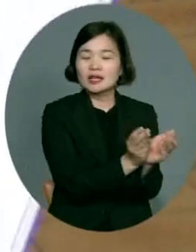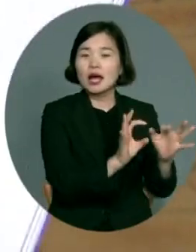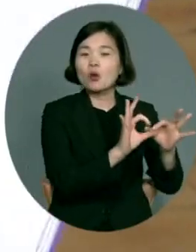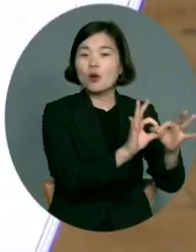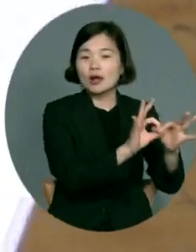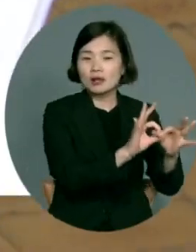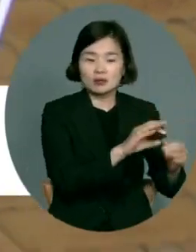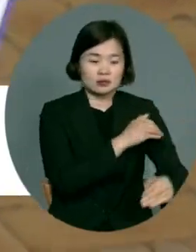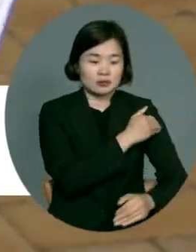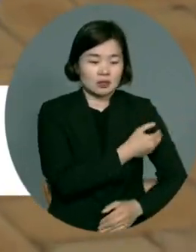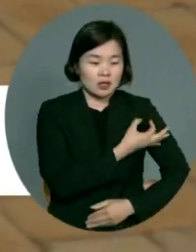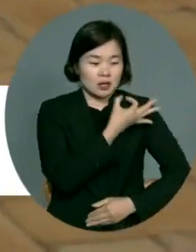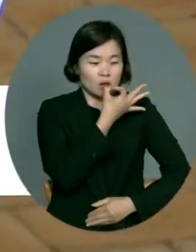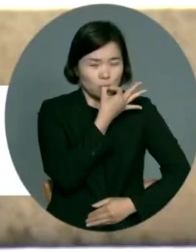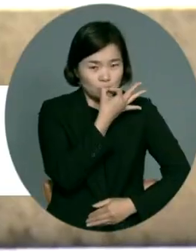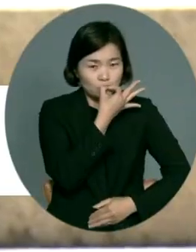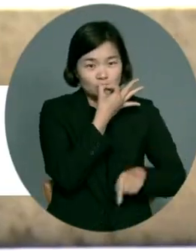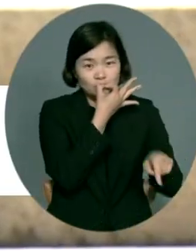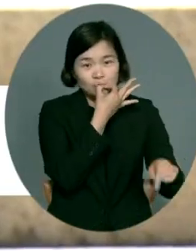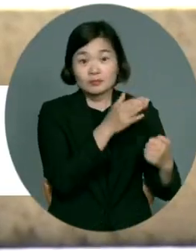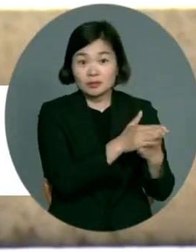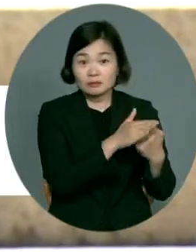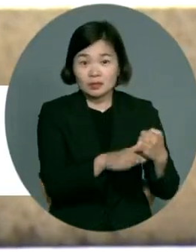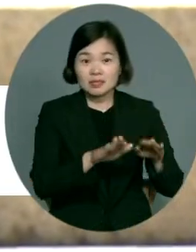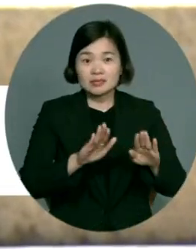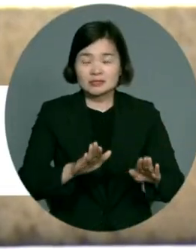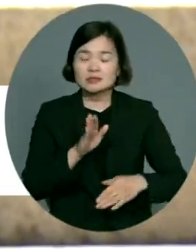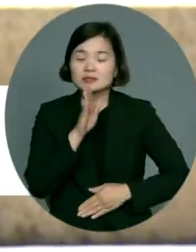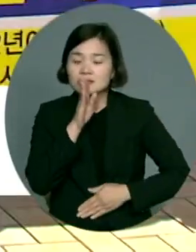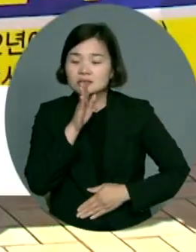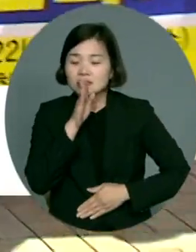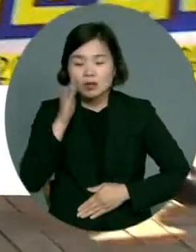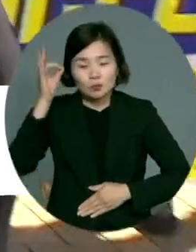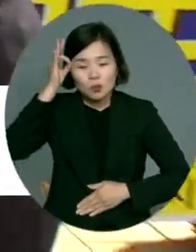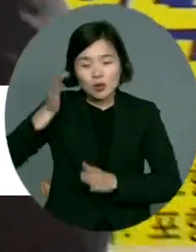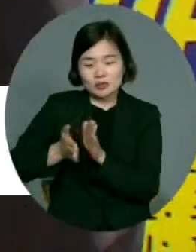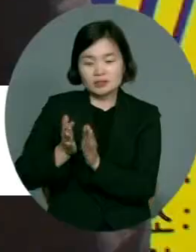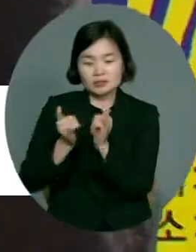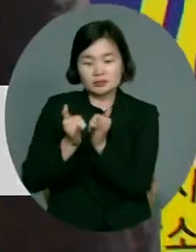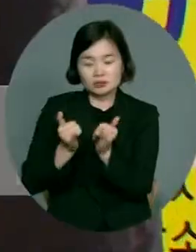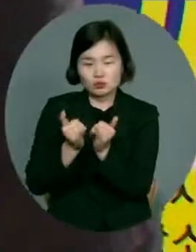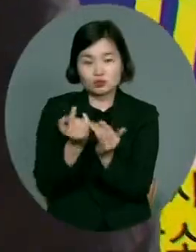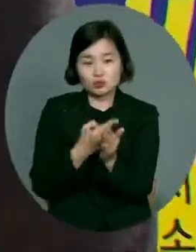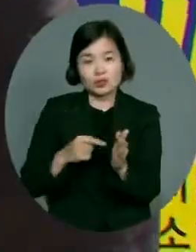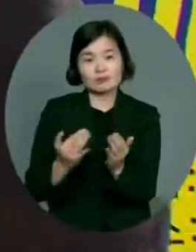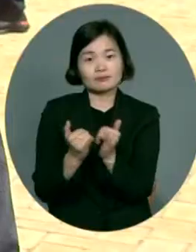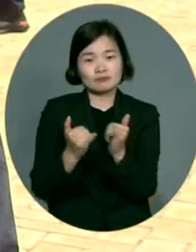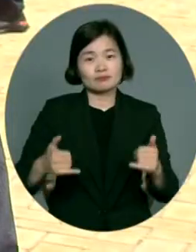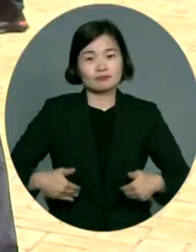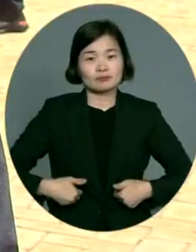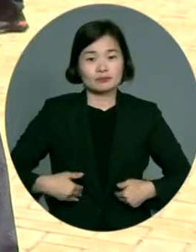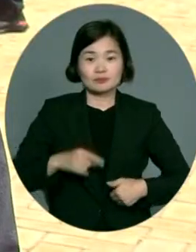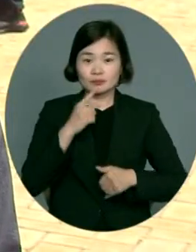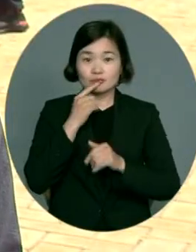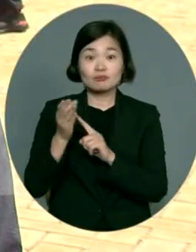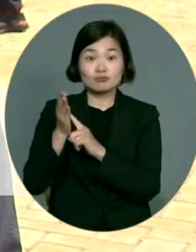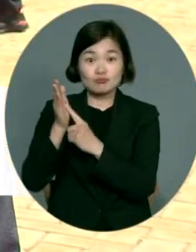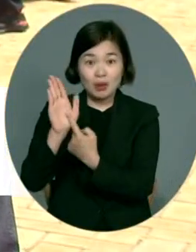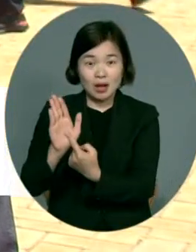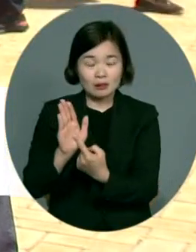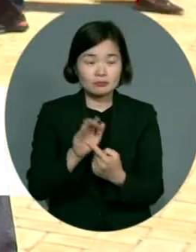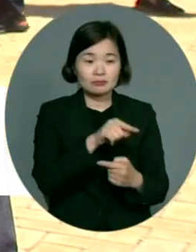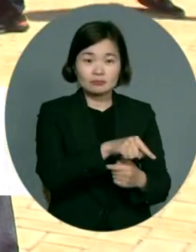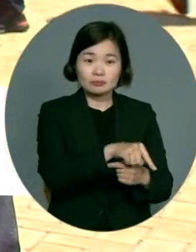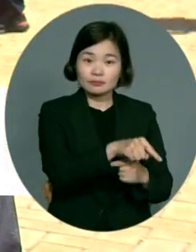기득권 세력들이 정치를 독점해왔다며 이제는 진정 시민을 위해 일할 후보가 필요하다고 밝혔습니다. 특정 정당의